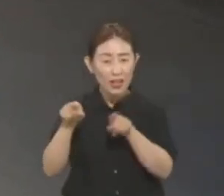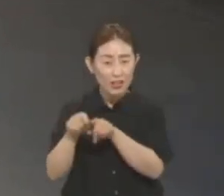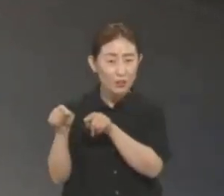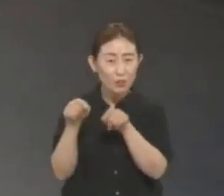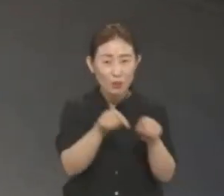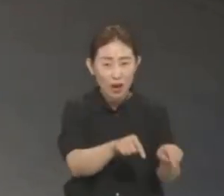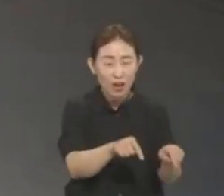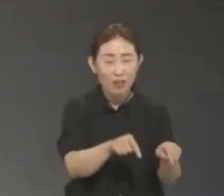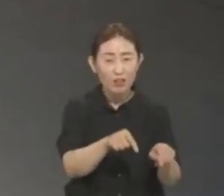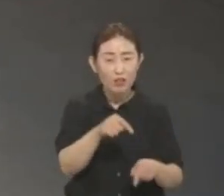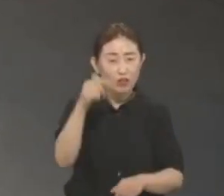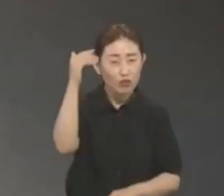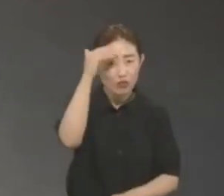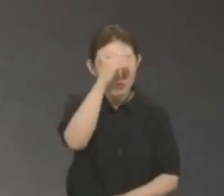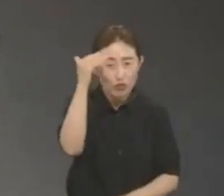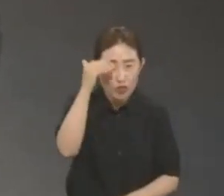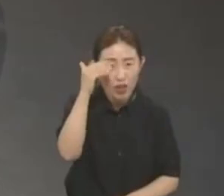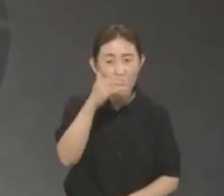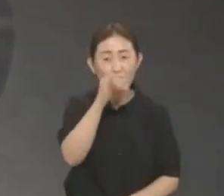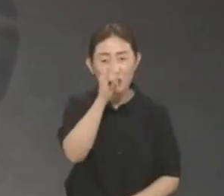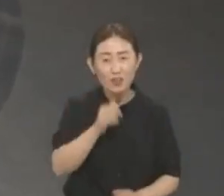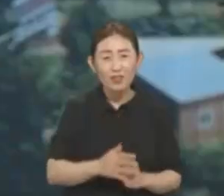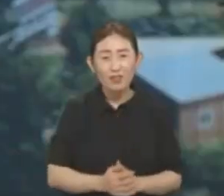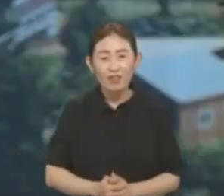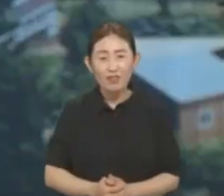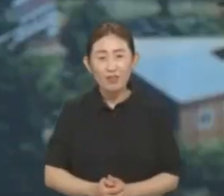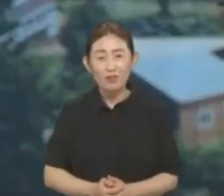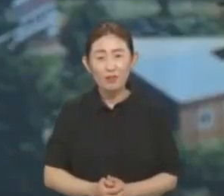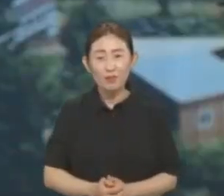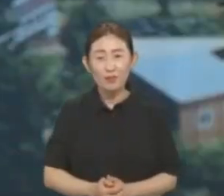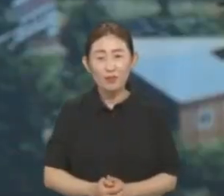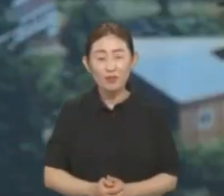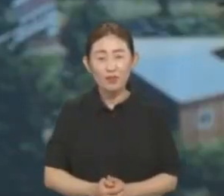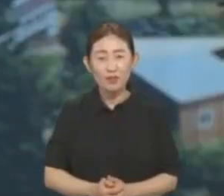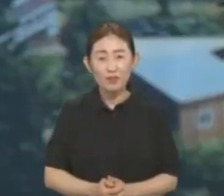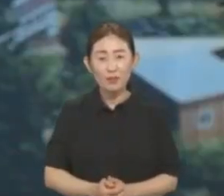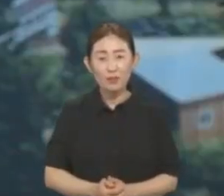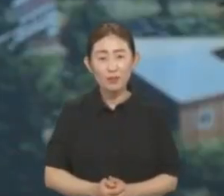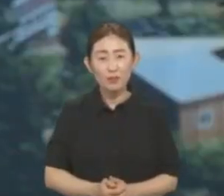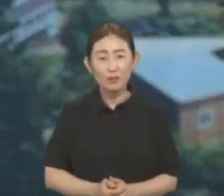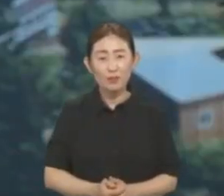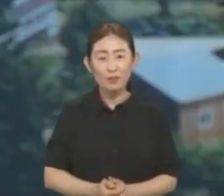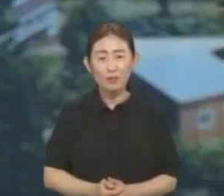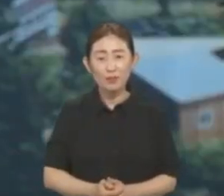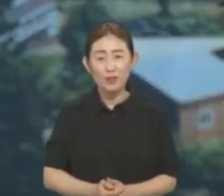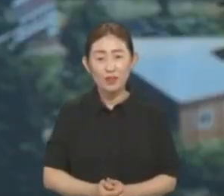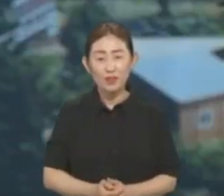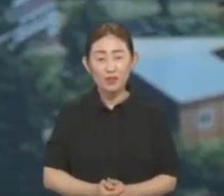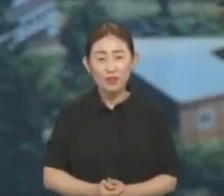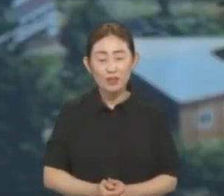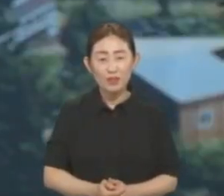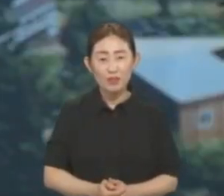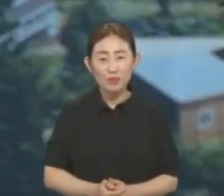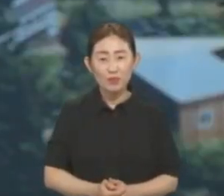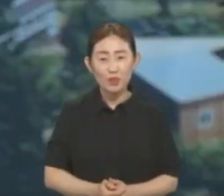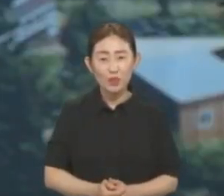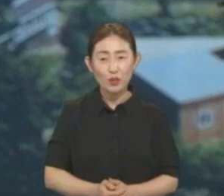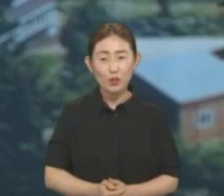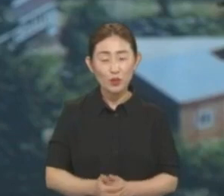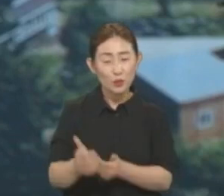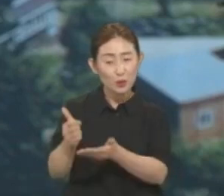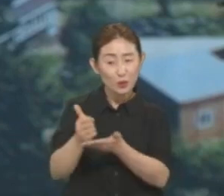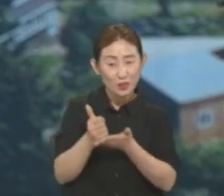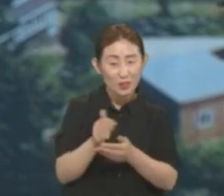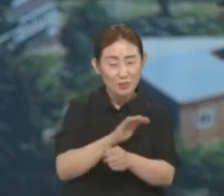됐기 때문에 금년에는 많은 분들이 더 오실 것이고 우리가 그분들을 위해서 손님